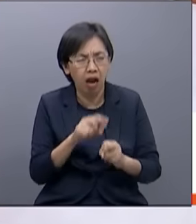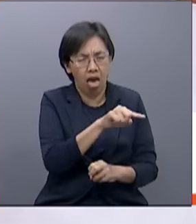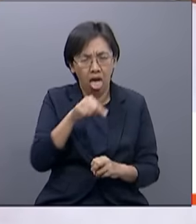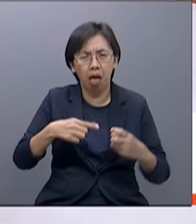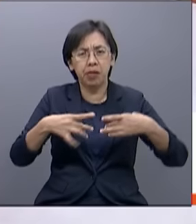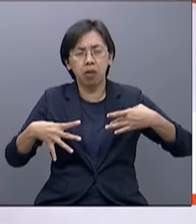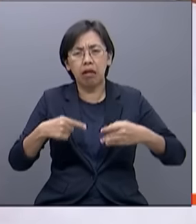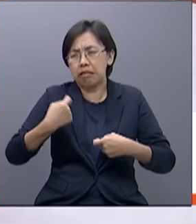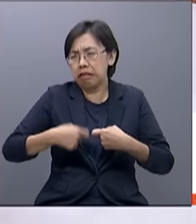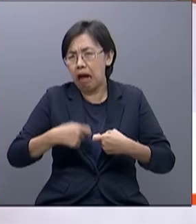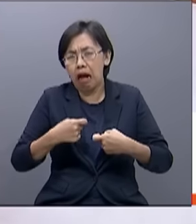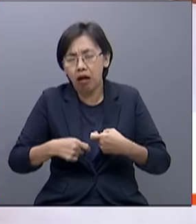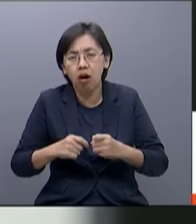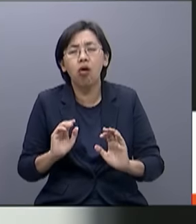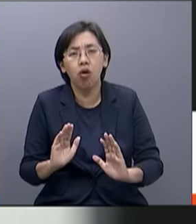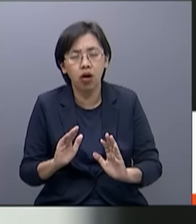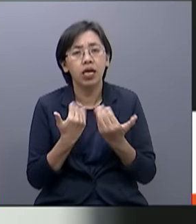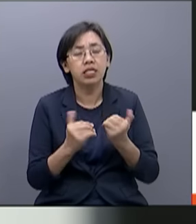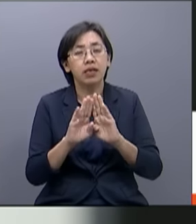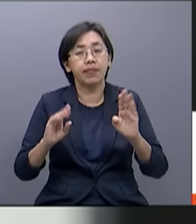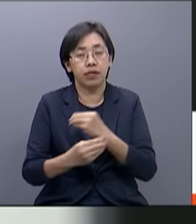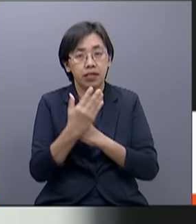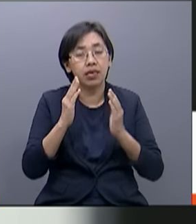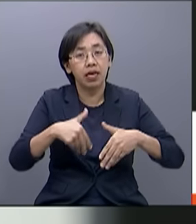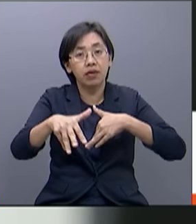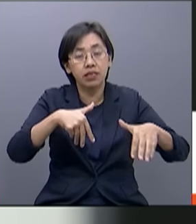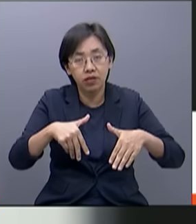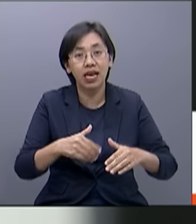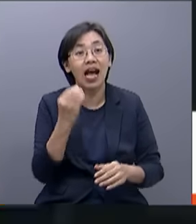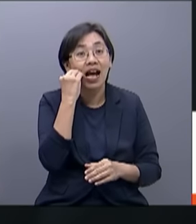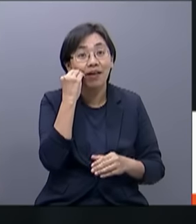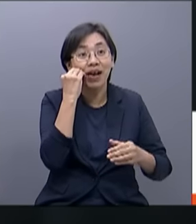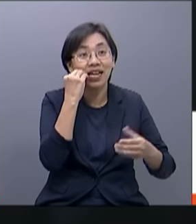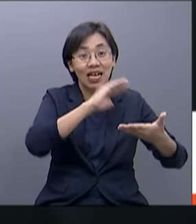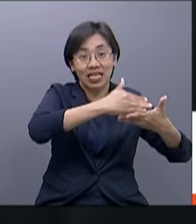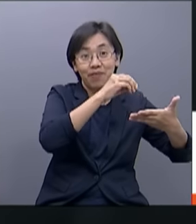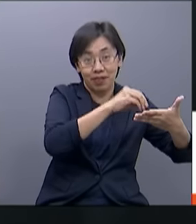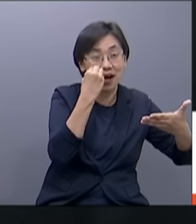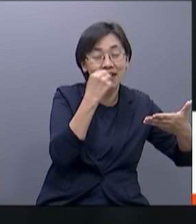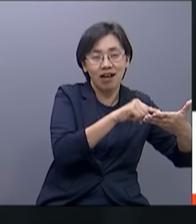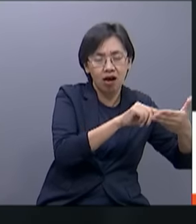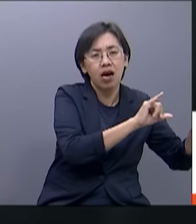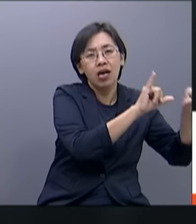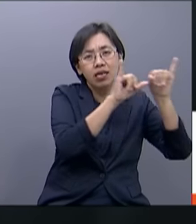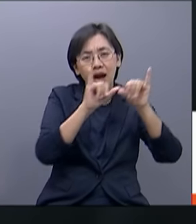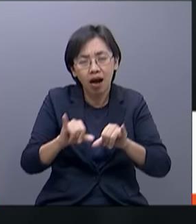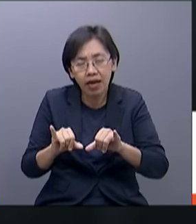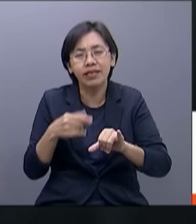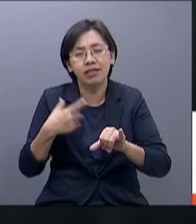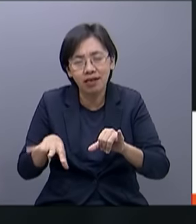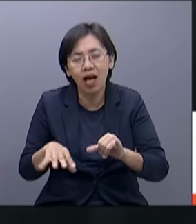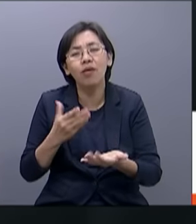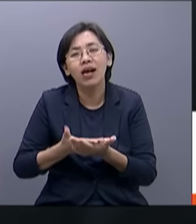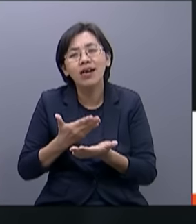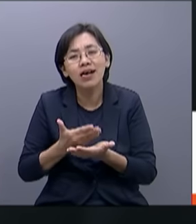แล้วมนตรีจุลพันธ์ก็บอกว่าได้เปิดทางให้ประชาชนสามารถที่จะย้ายที่อยู่ในทะเบียนบ้านเพื่อให้สามารถที่จะจ่ายเงินดิจิตอล walletได้